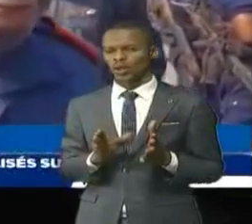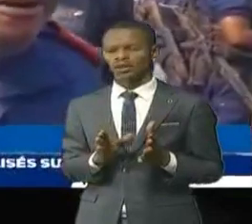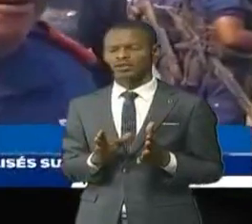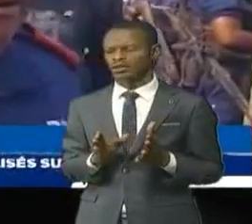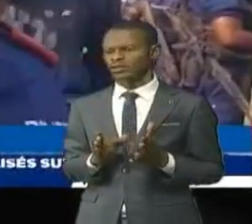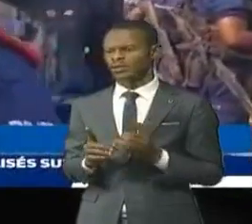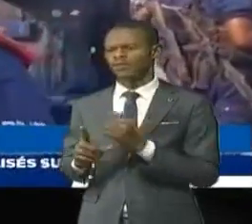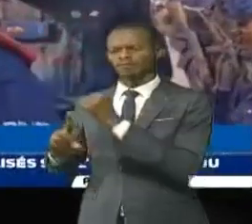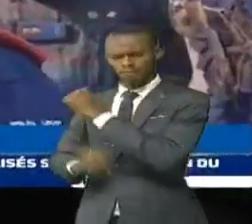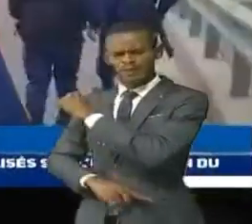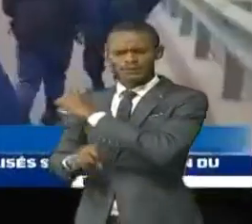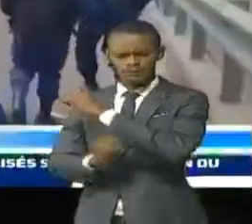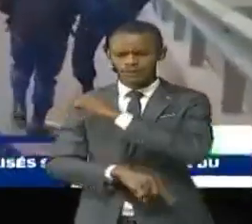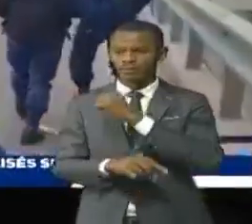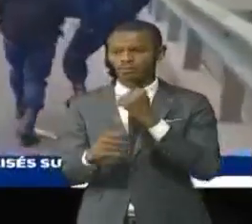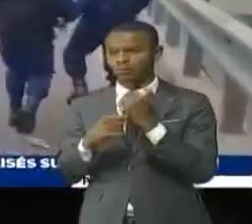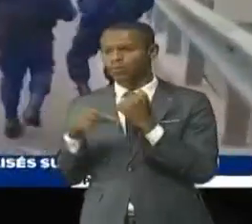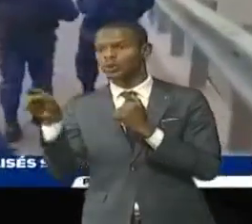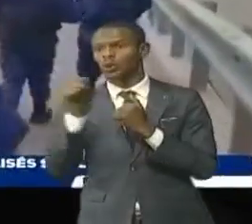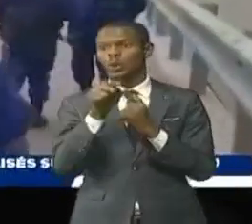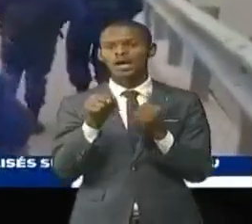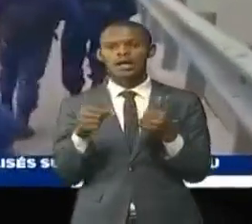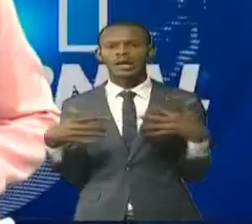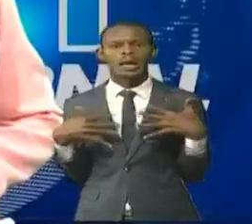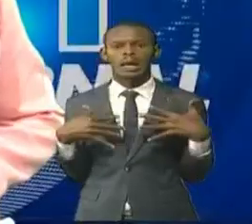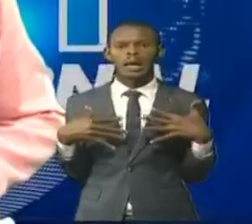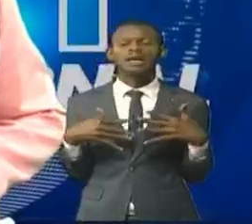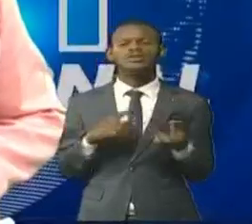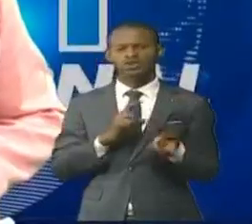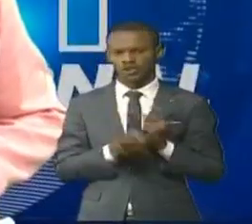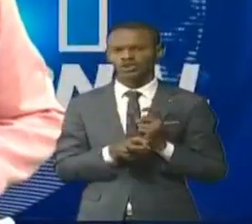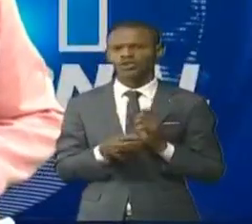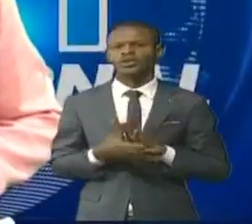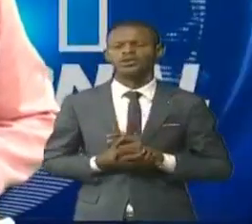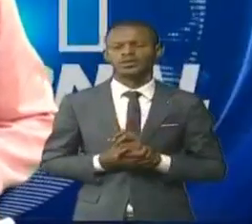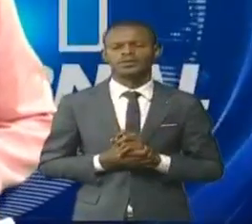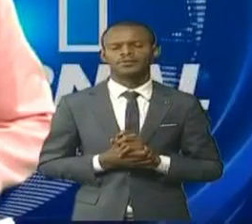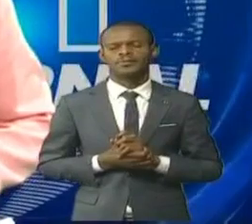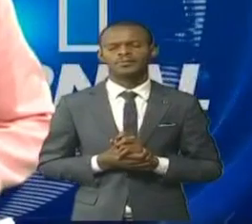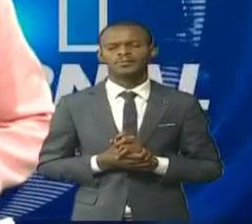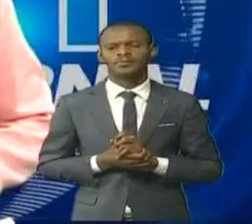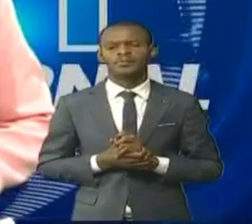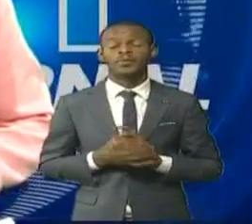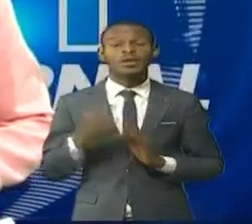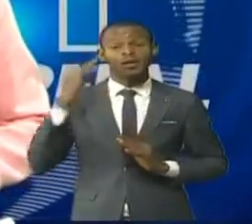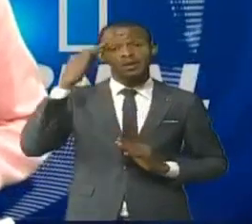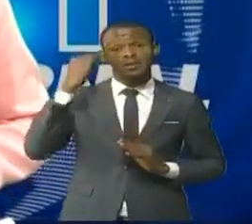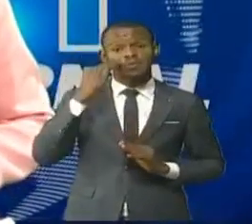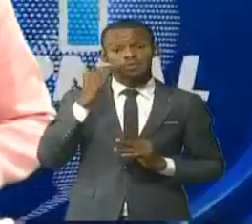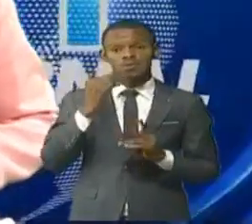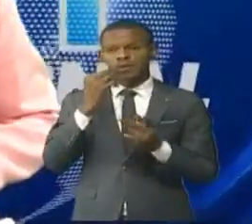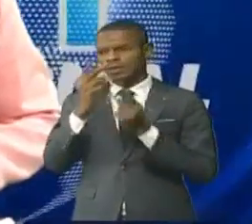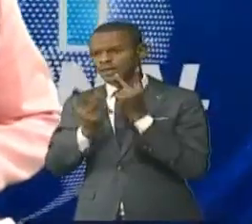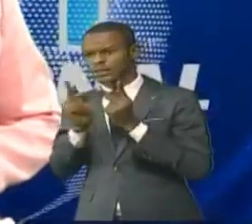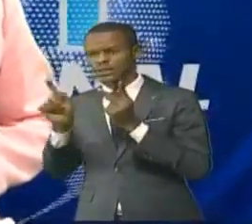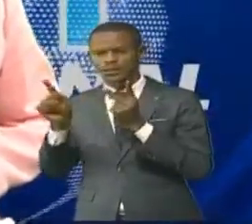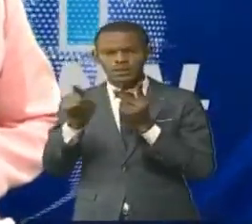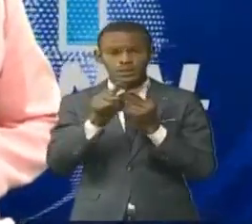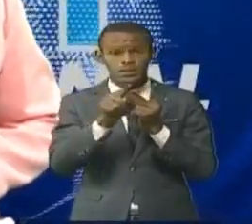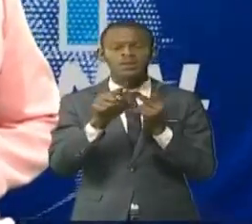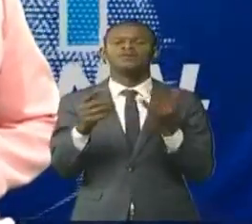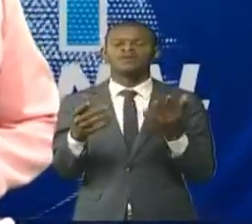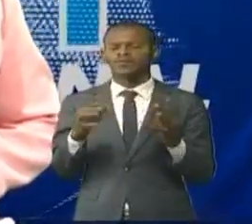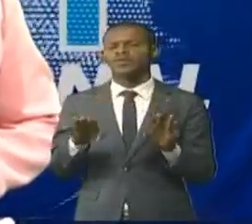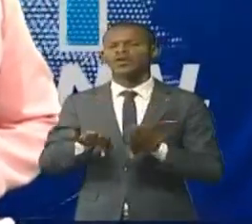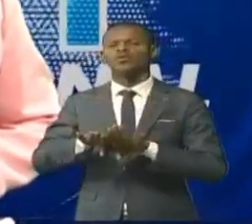auteurs de comportements répréhensibles sur la chaussée. Le ministre du Tourisme a procédé mardi au lancement des travaux